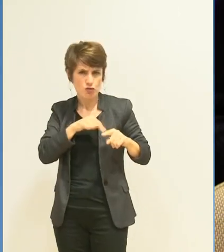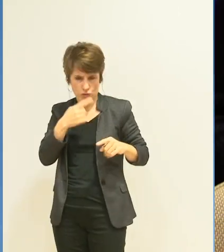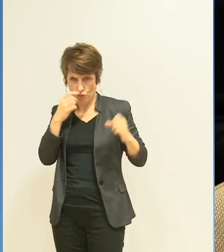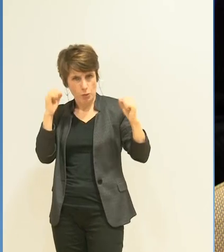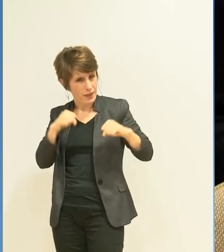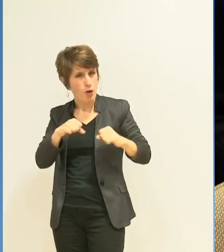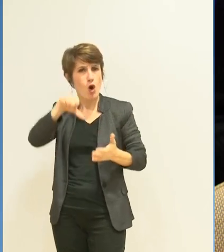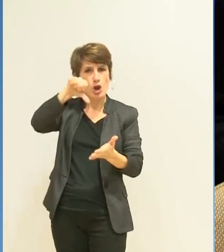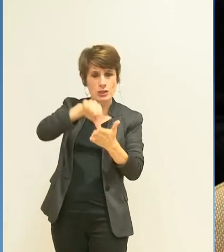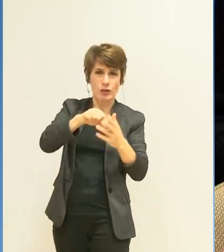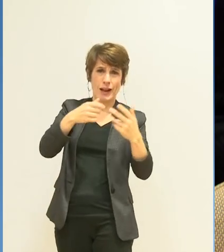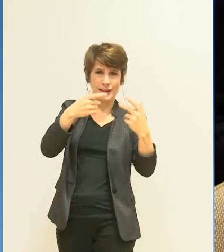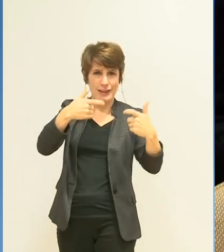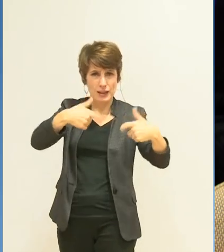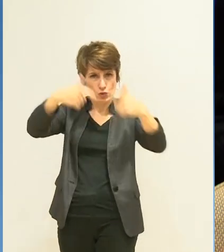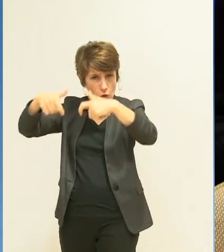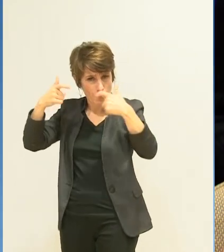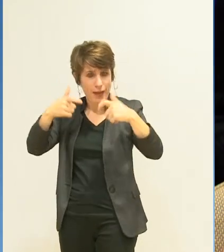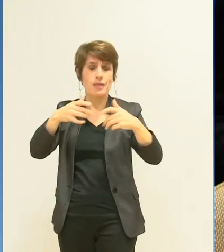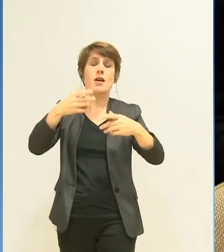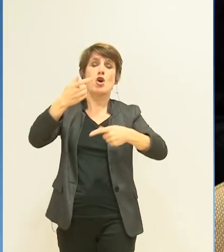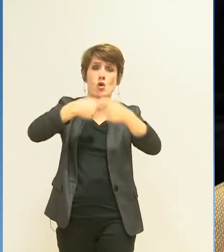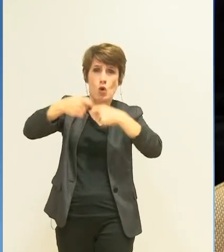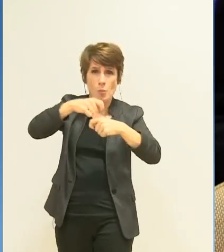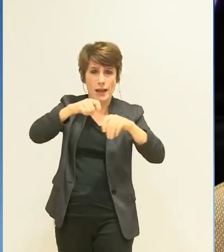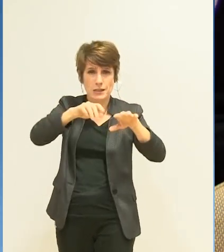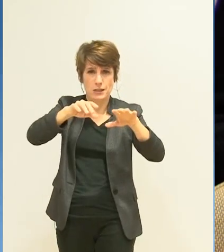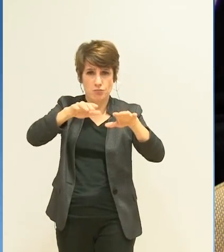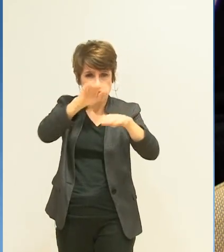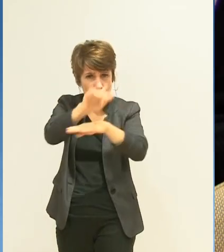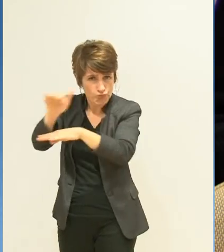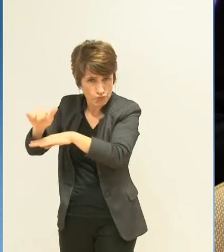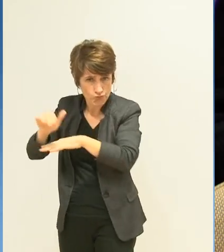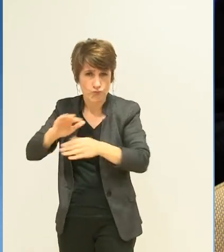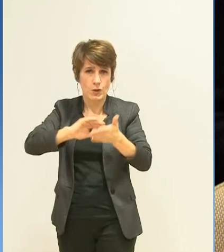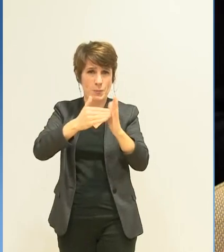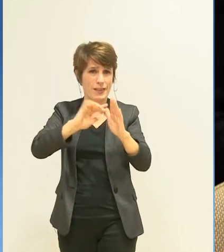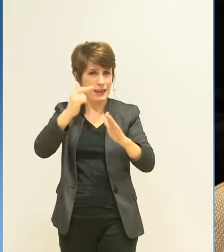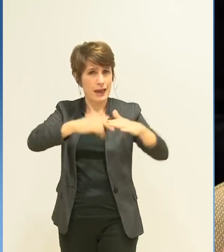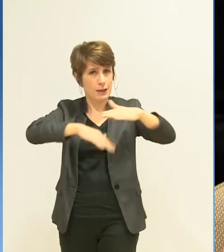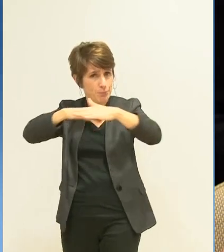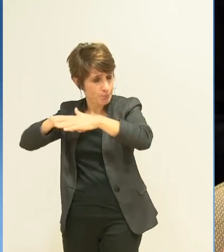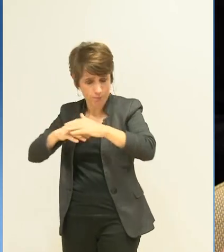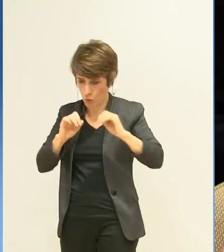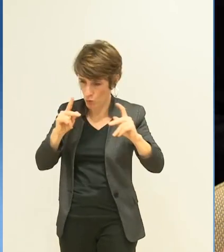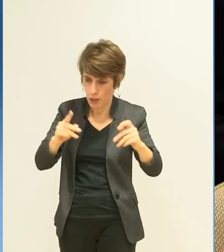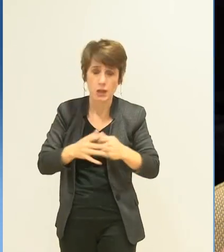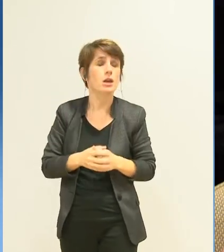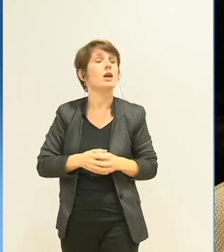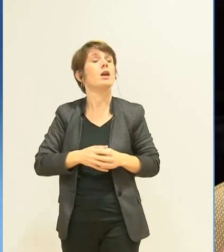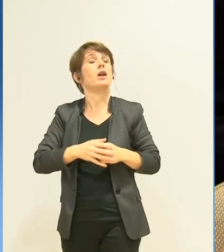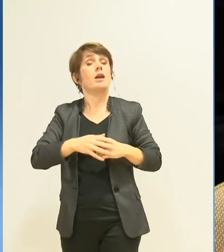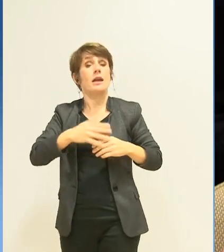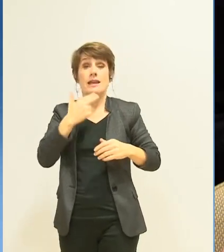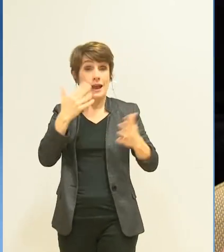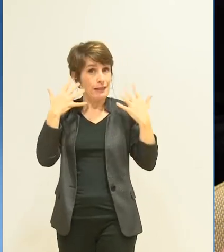commerciales avec une maîtrise sur la nature des commerces implantés et des mètres carrés de surface de vente comme l'orientation qualité de l'air qui nous